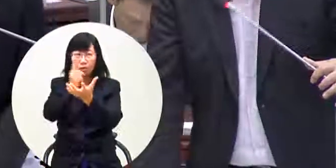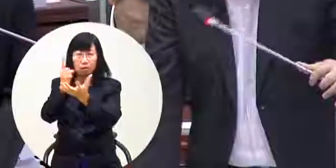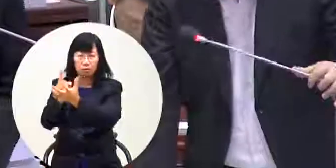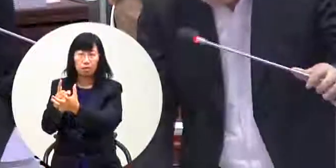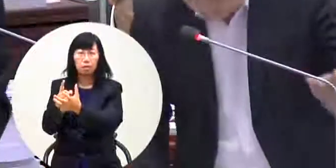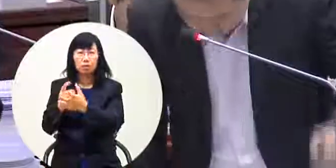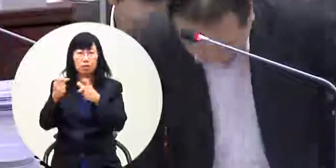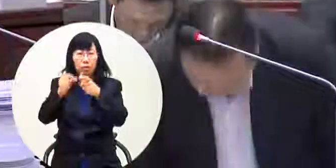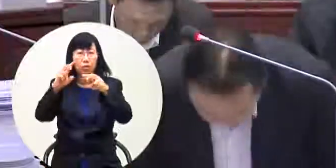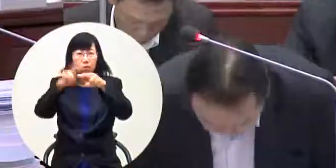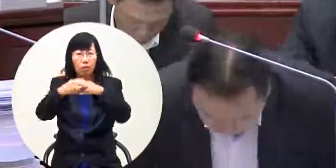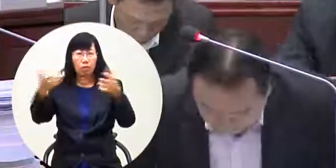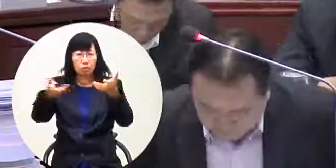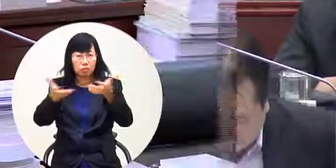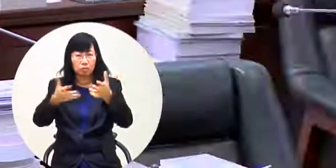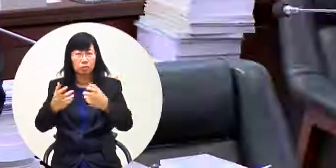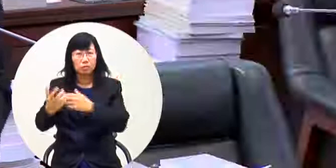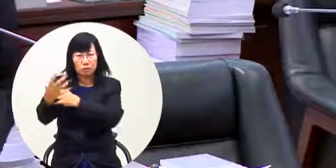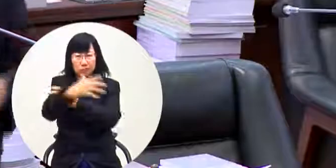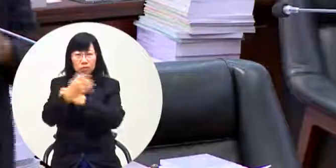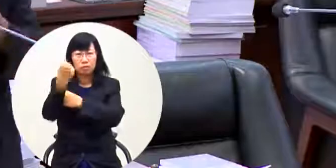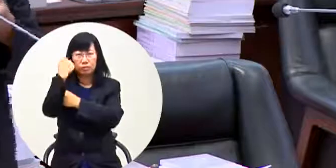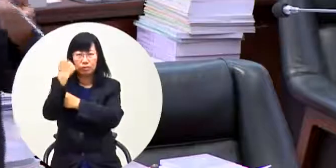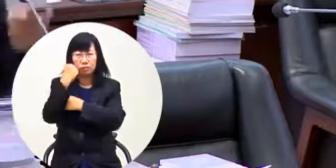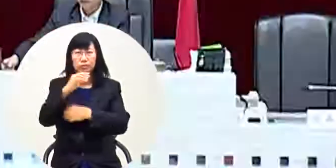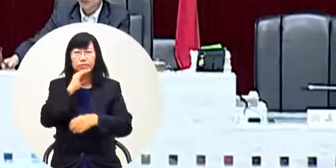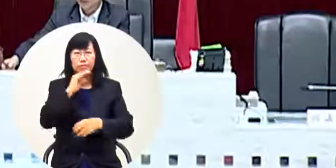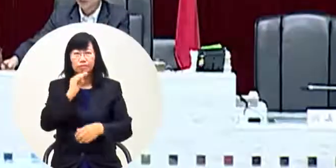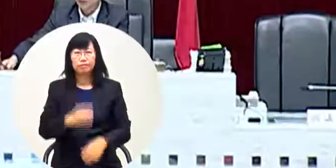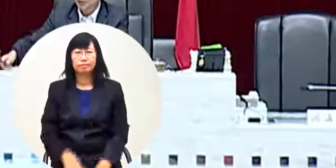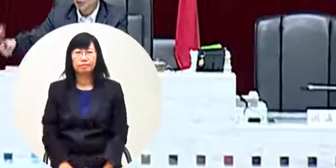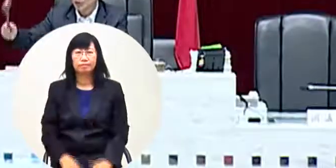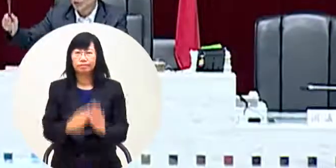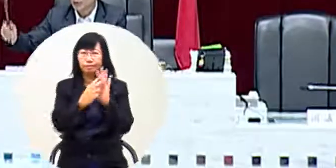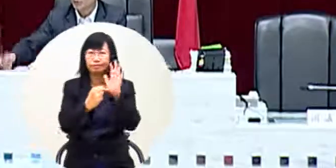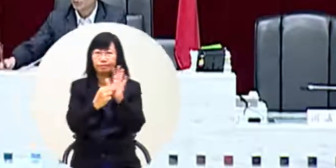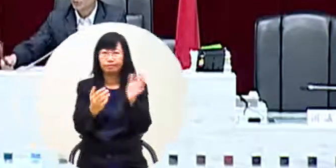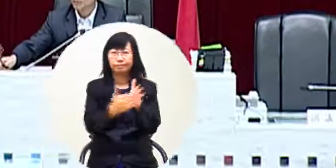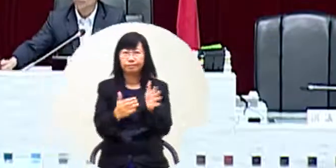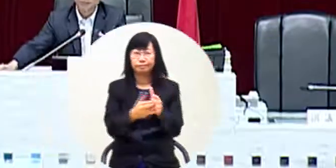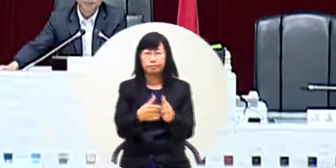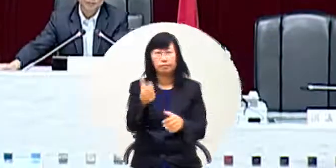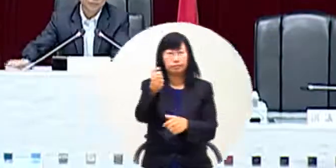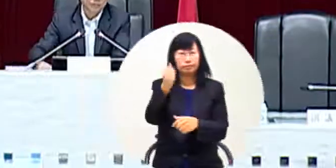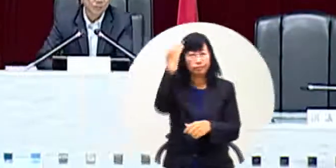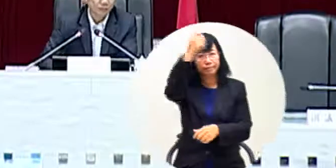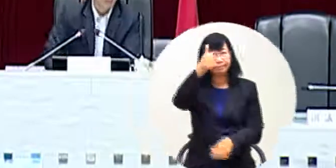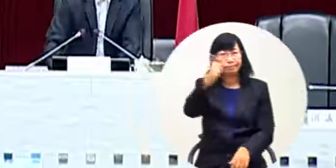个说明。 好，好，谢谢郑光议员，休息10分钟。